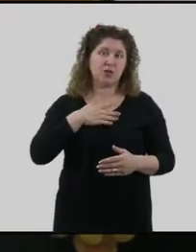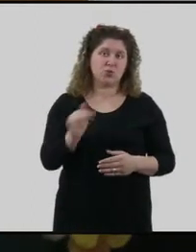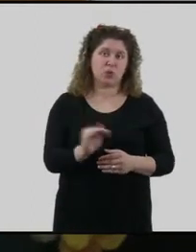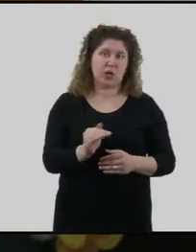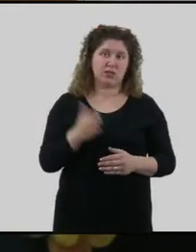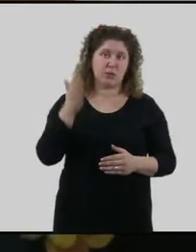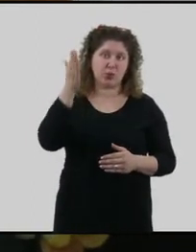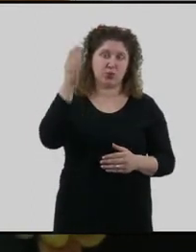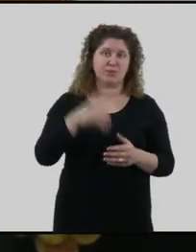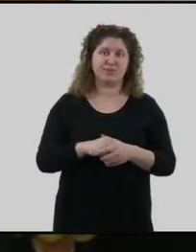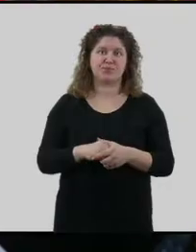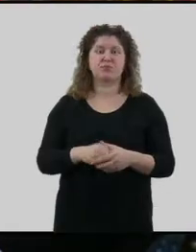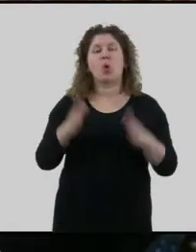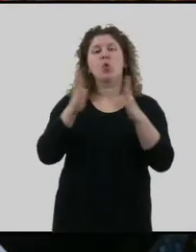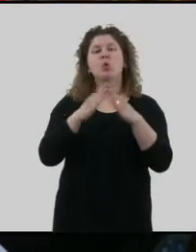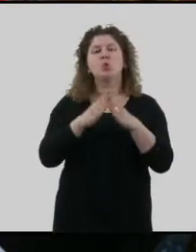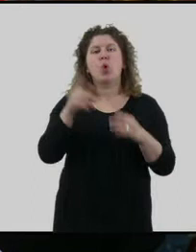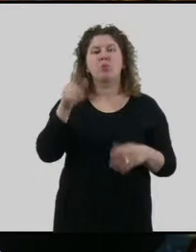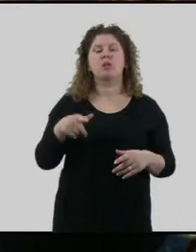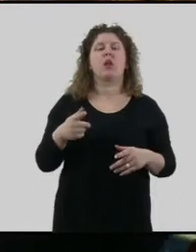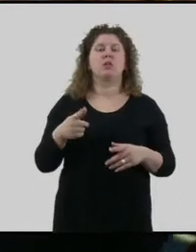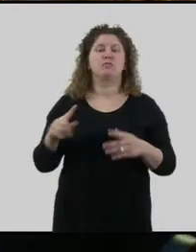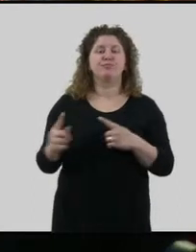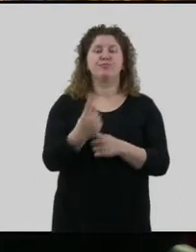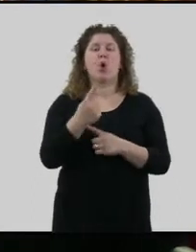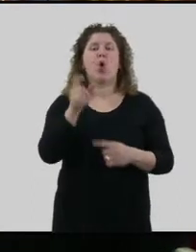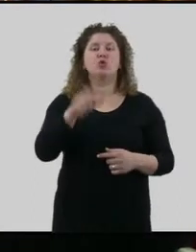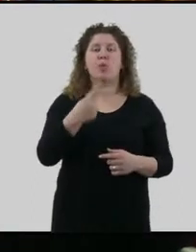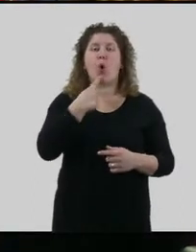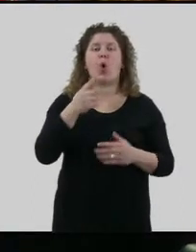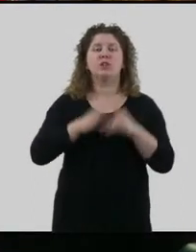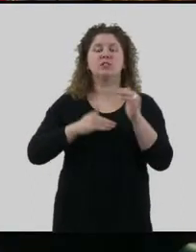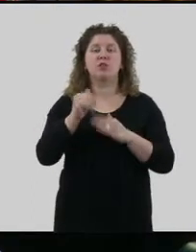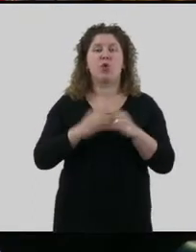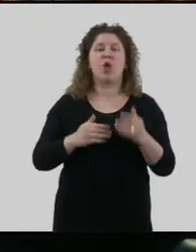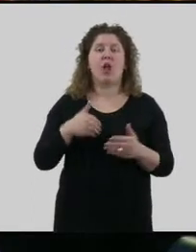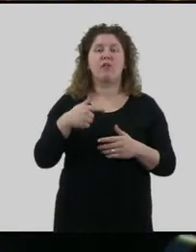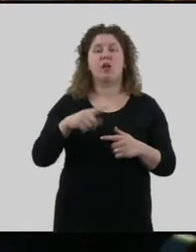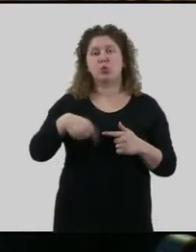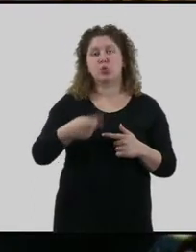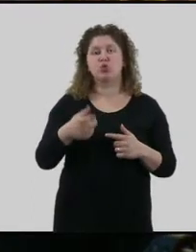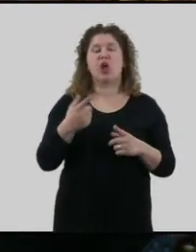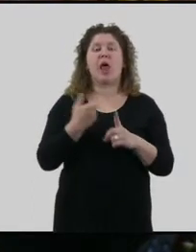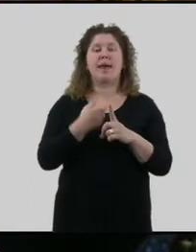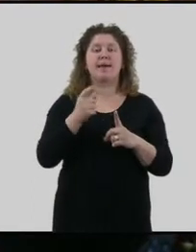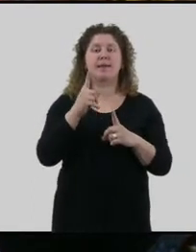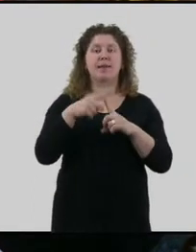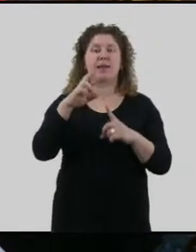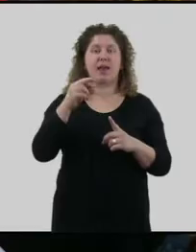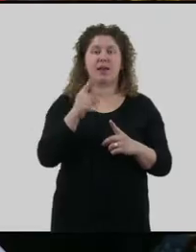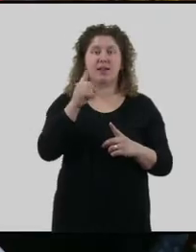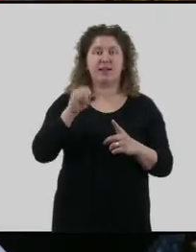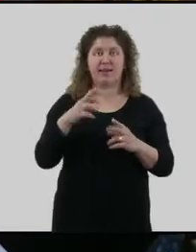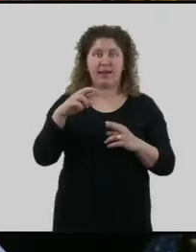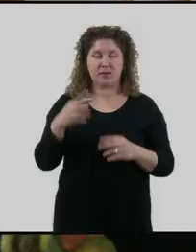djeca budućnost, je li tako? Udomitelj postaje osoba koja zadovolji sljedeće kriterije i proceduru nadležnog centra za